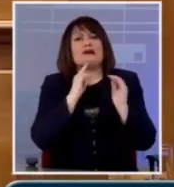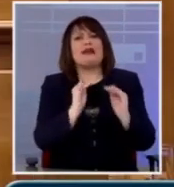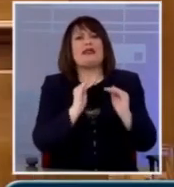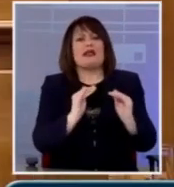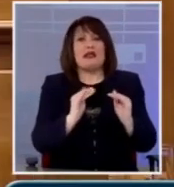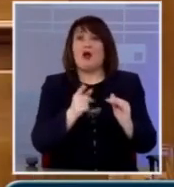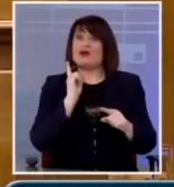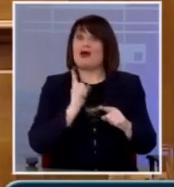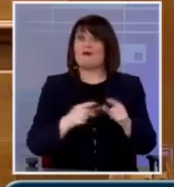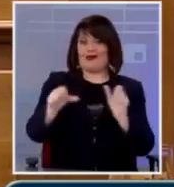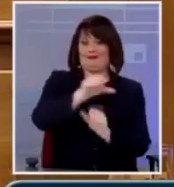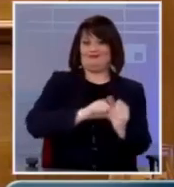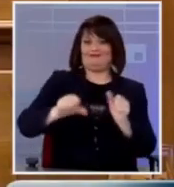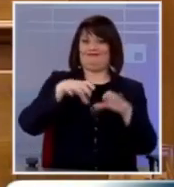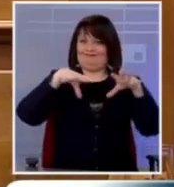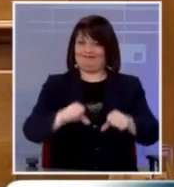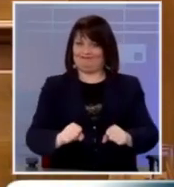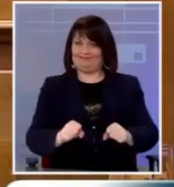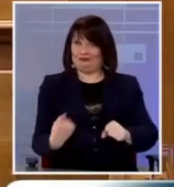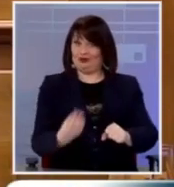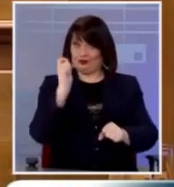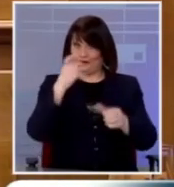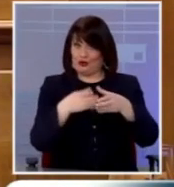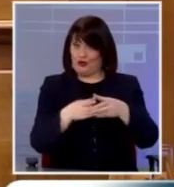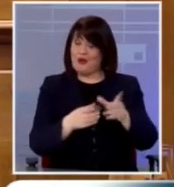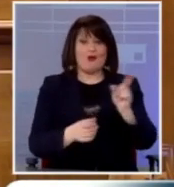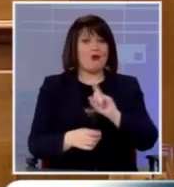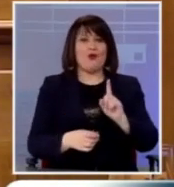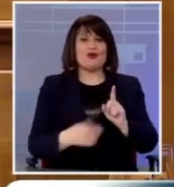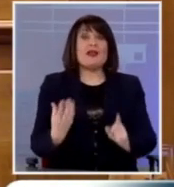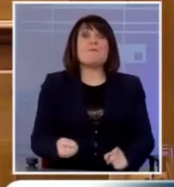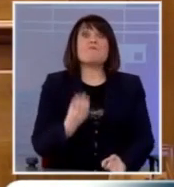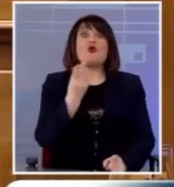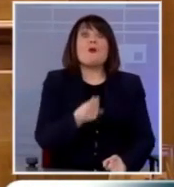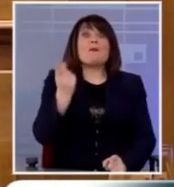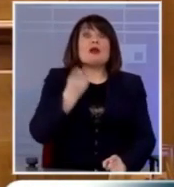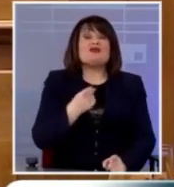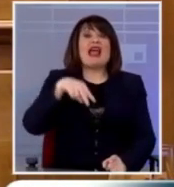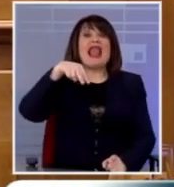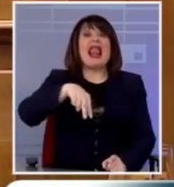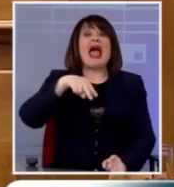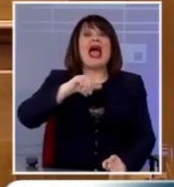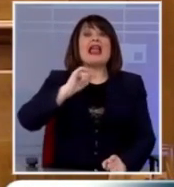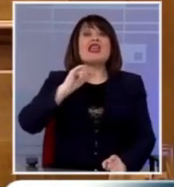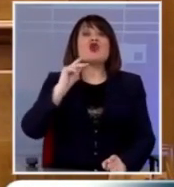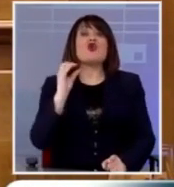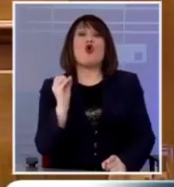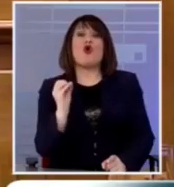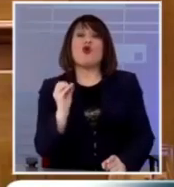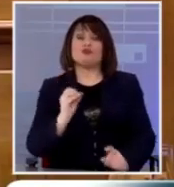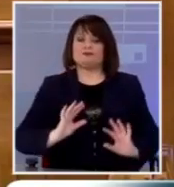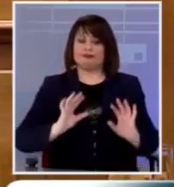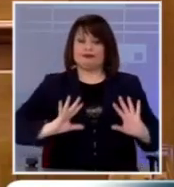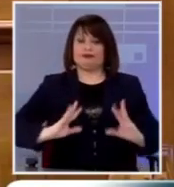αναλλαγή κομμάτων εξουσίας. Διαμορφώθηκε ένα νέο πλειοψηφικό λαϊκό ρεύμα, το οποίο